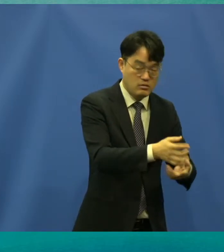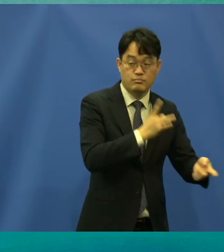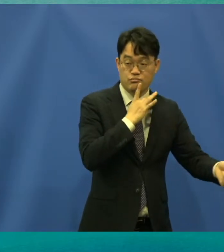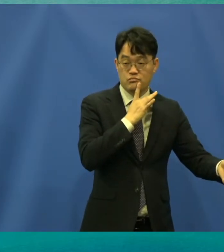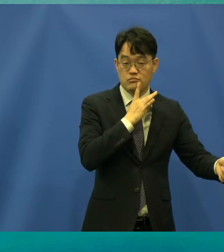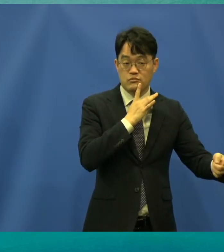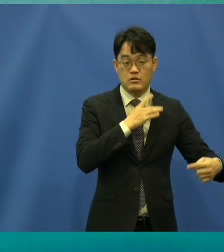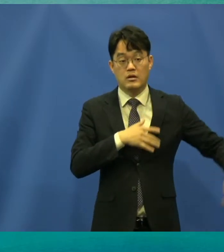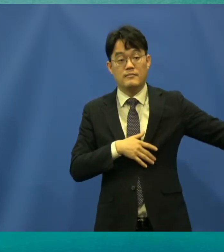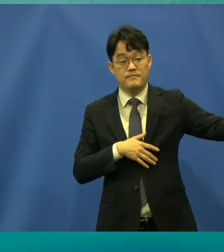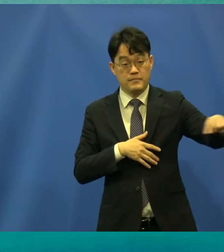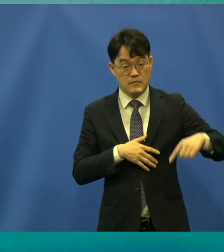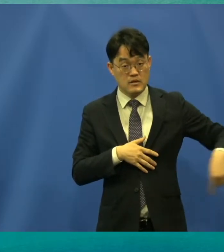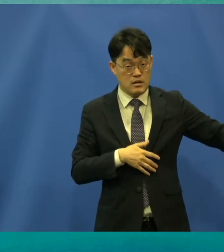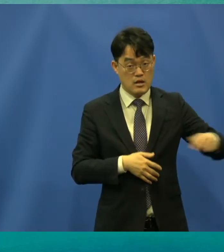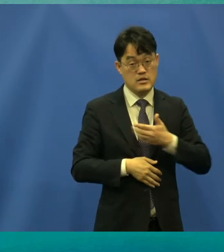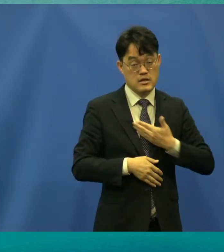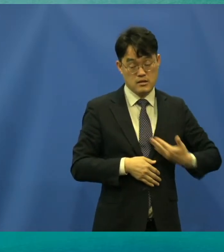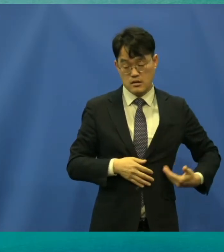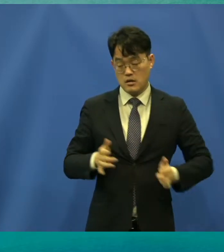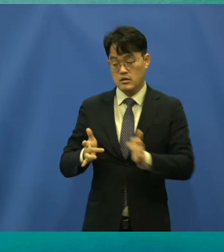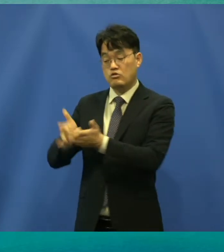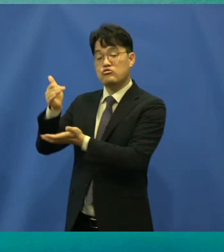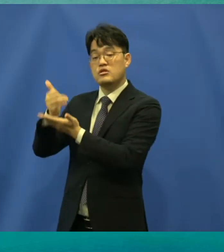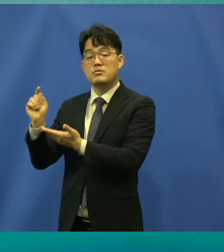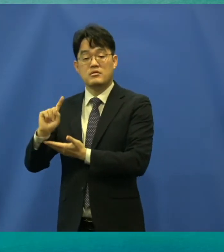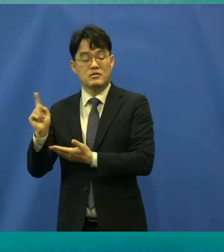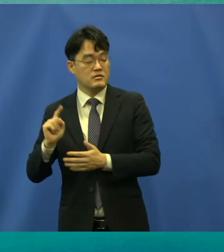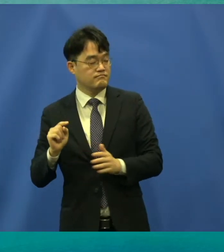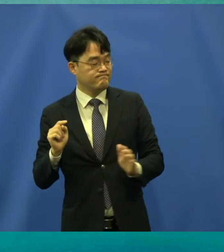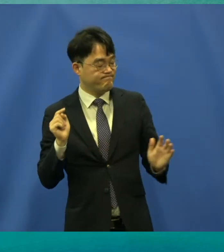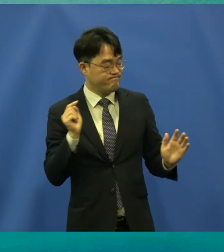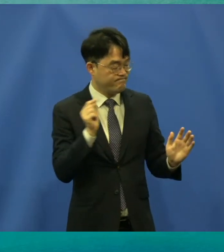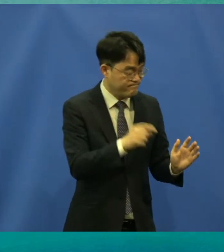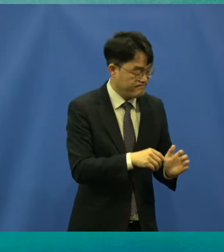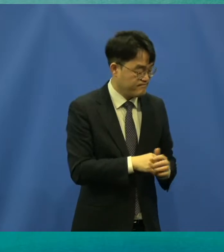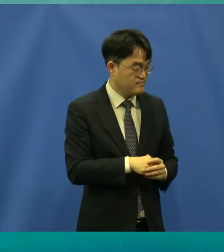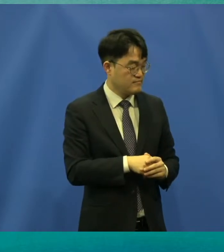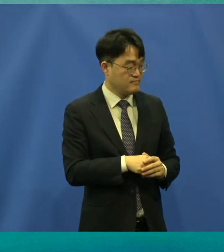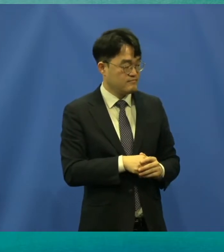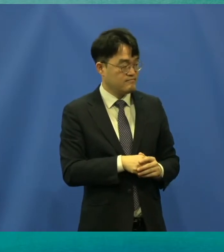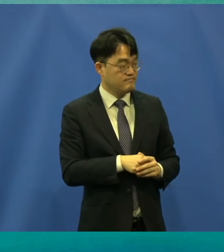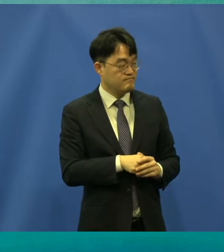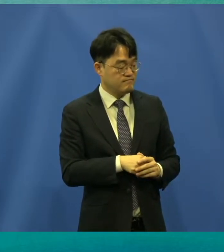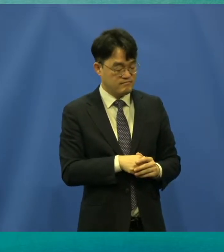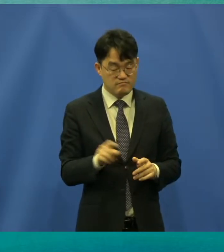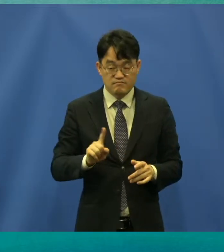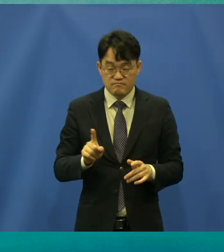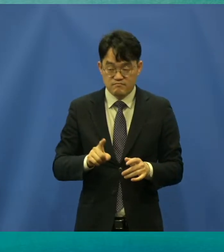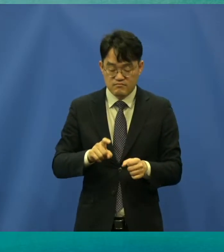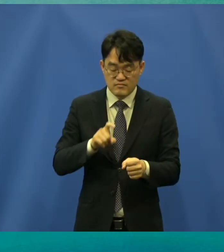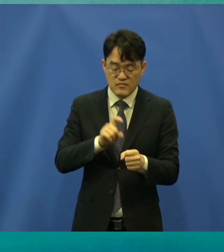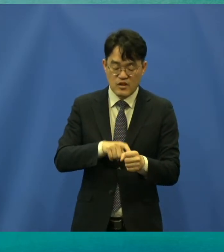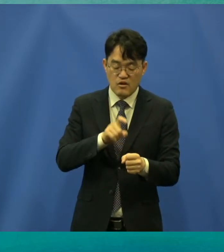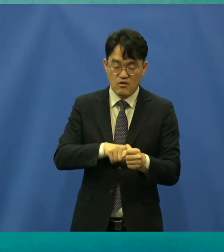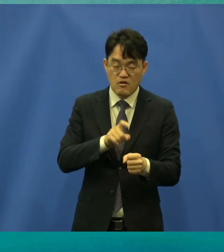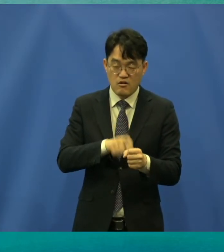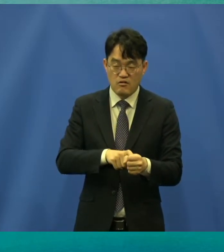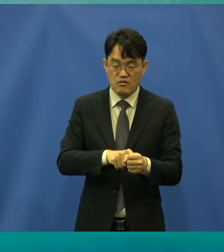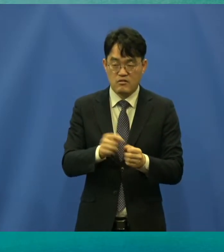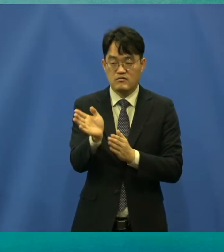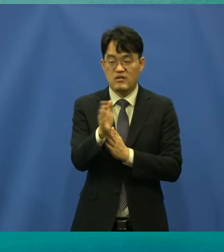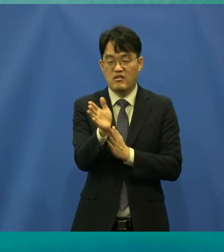바닷가 해변에 떡과 생선을 구워놓고 제자들을